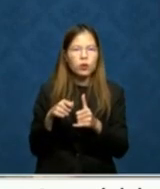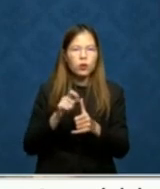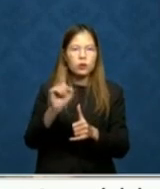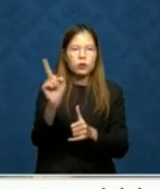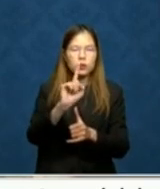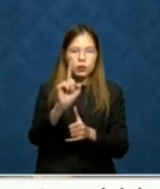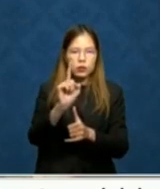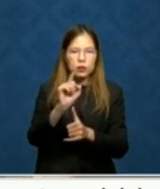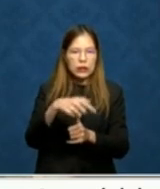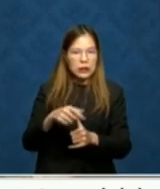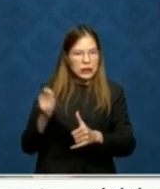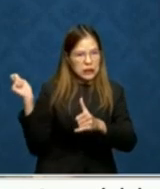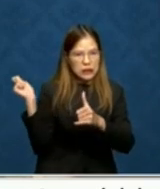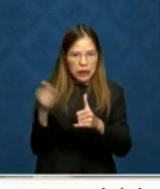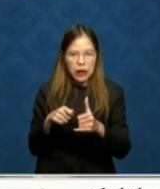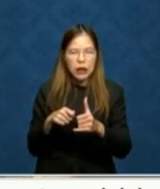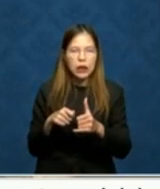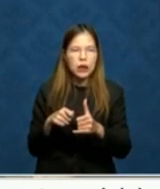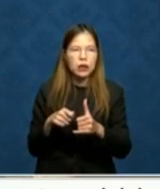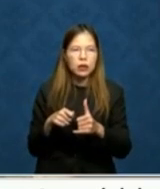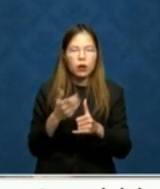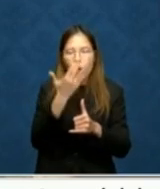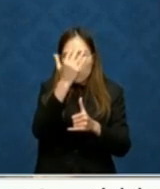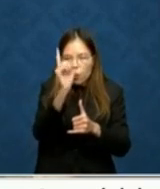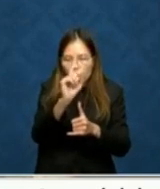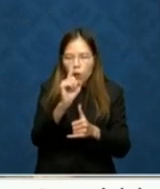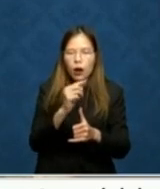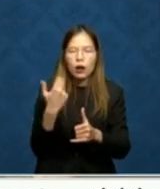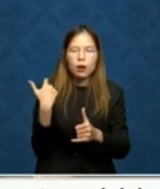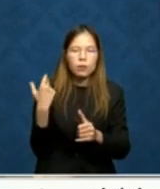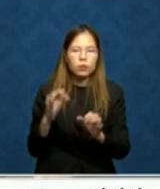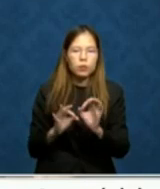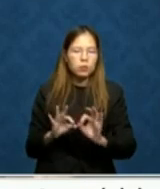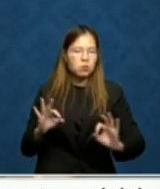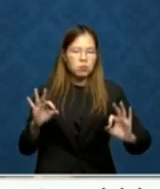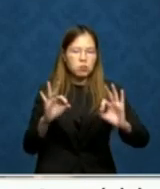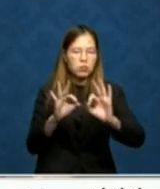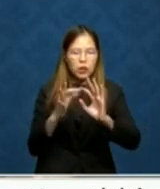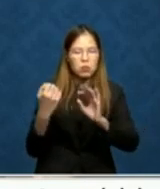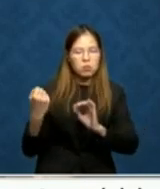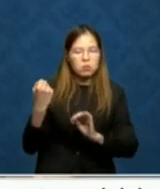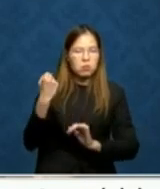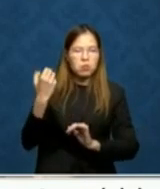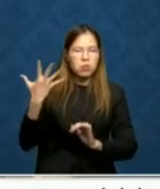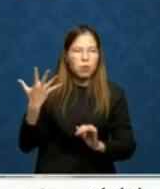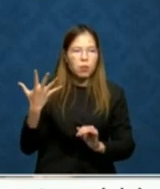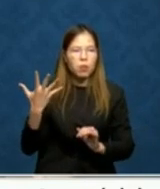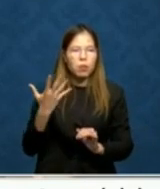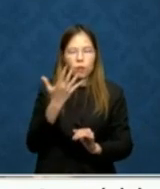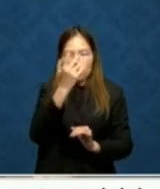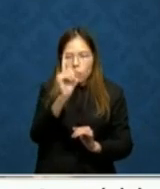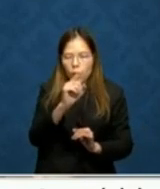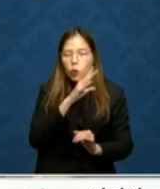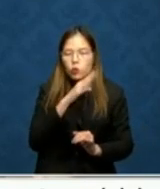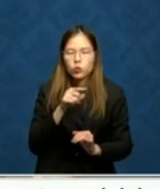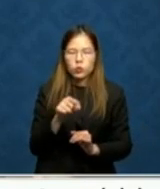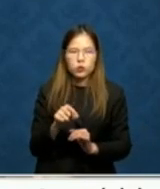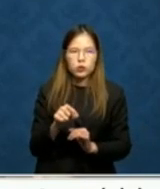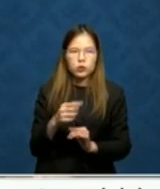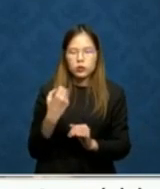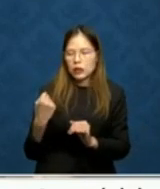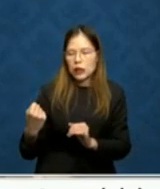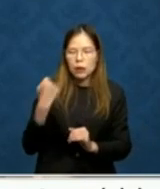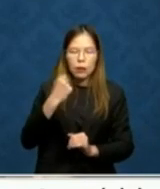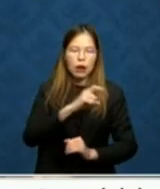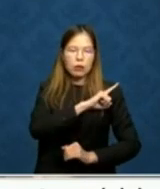ในอัตราที่หนักมากกว่าการคุกคามทางเพศที่ไม่มีประเด็นความสัมพันธ์เชิงอำนาจมาเกี่ยวข้องค่ะเพราะถือว่าท่านใช้อำน